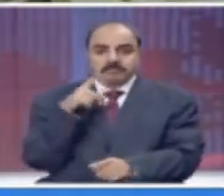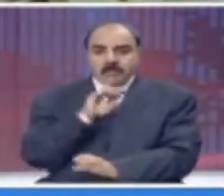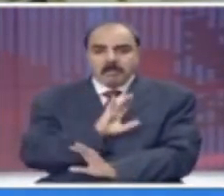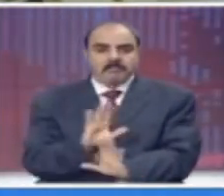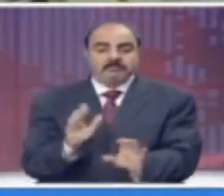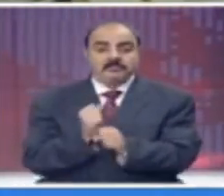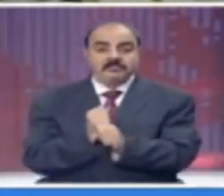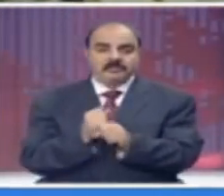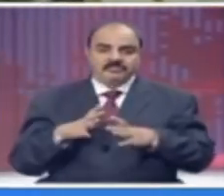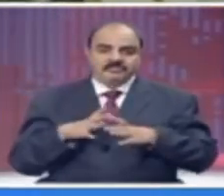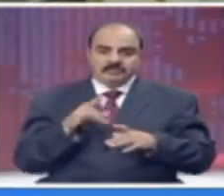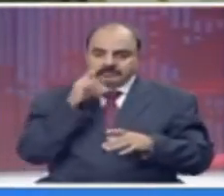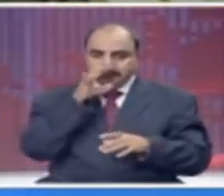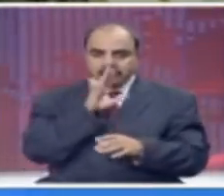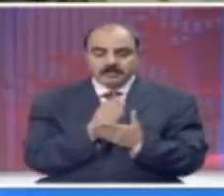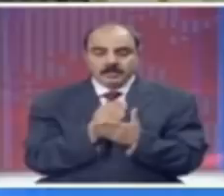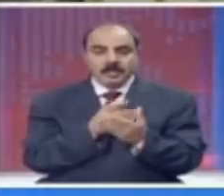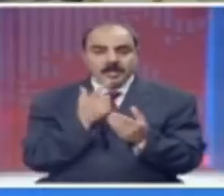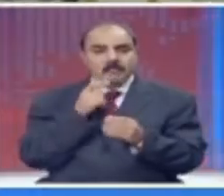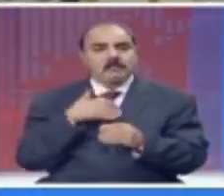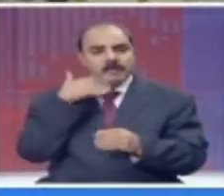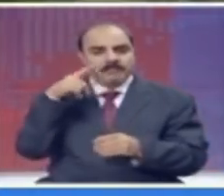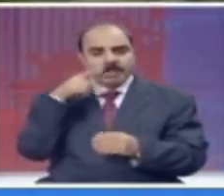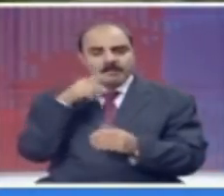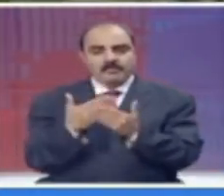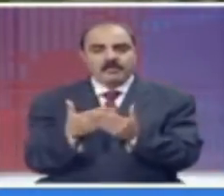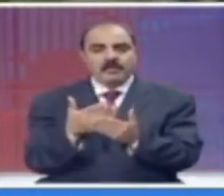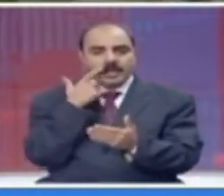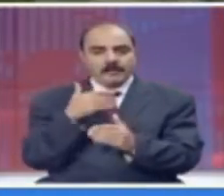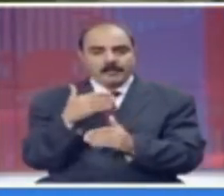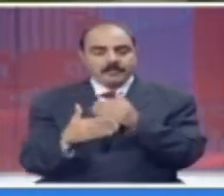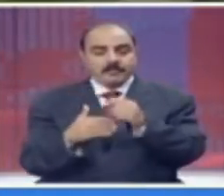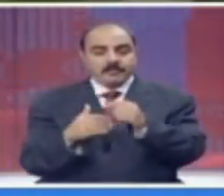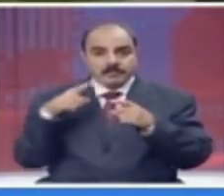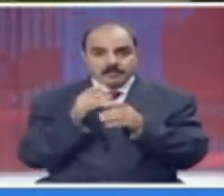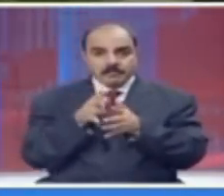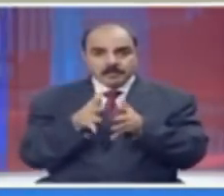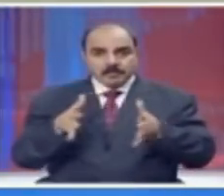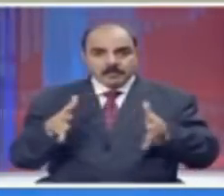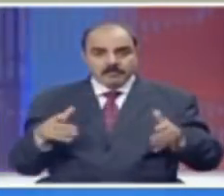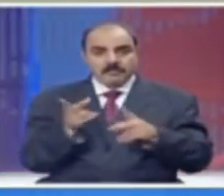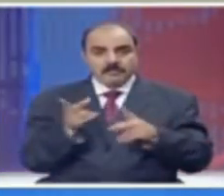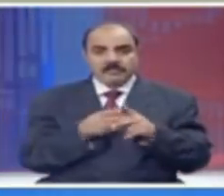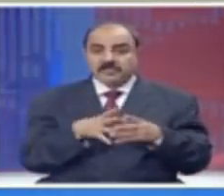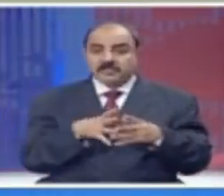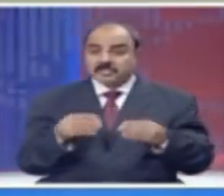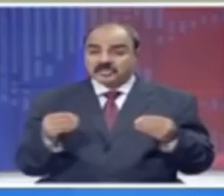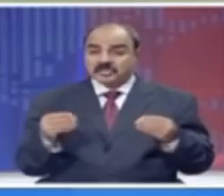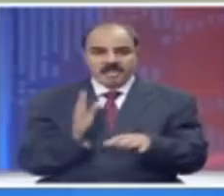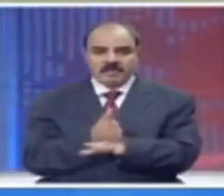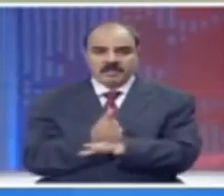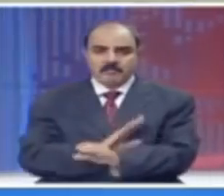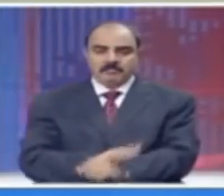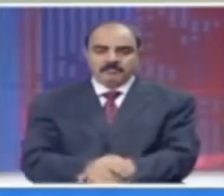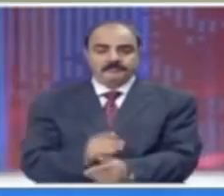مؤخرا، وهو ما يدعونا إلى الالتزام حتى لا نصل إلى مرحلة اتخاذ قرارات صعبة قد تضر الكثيرين